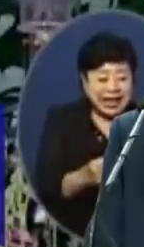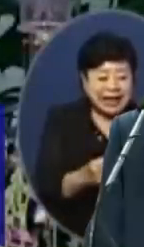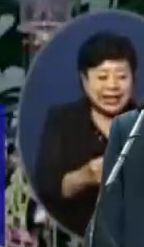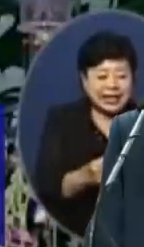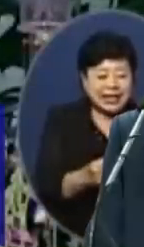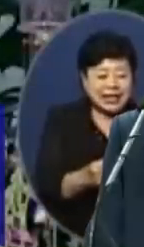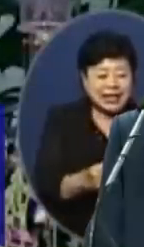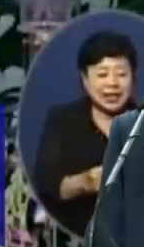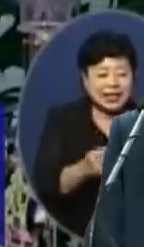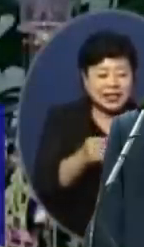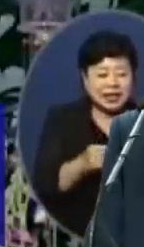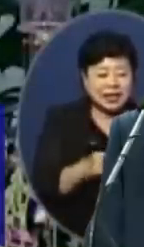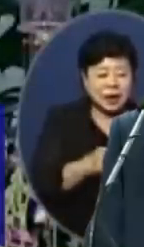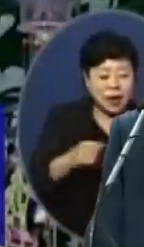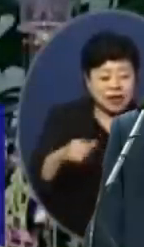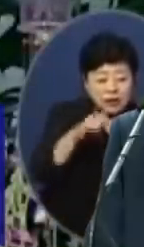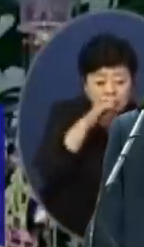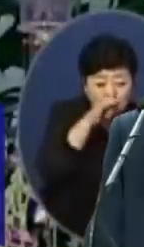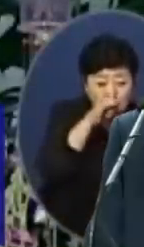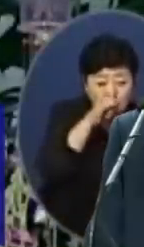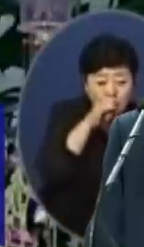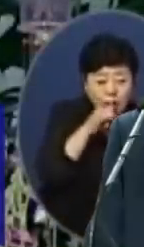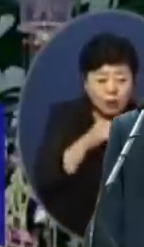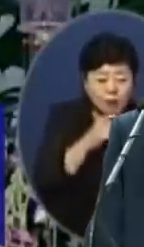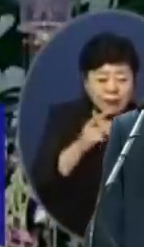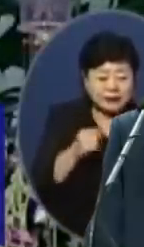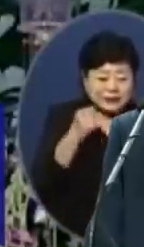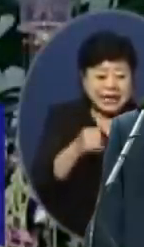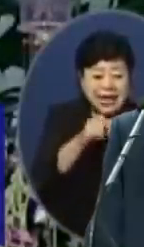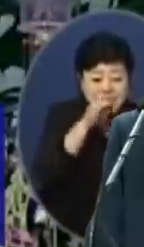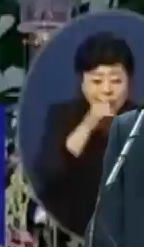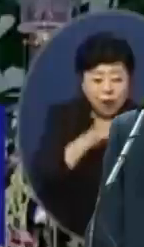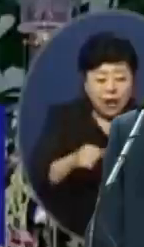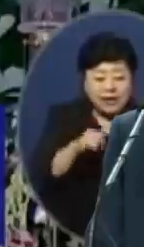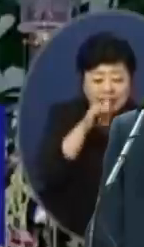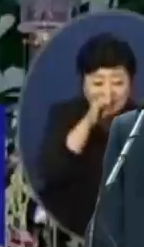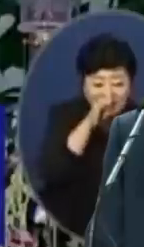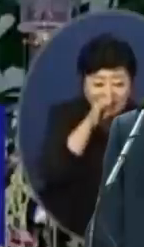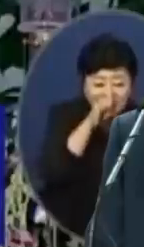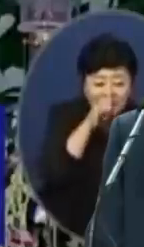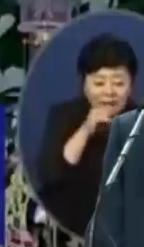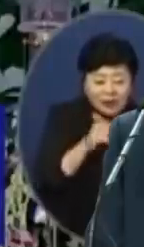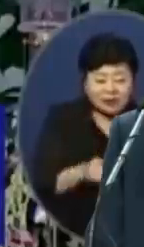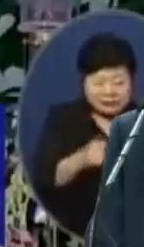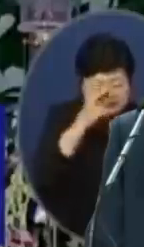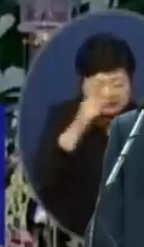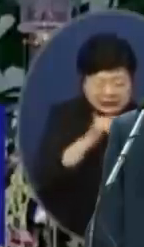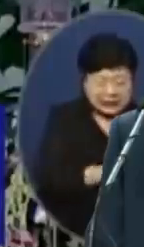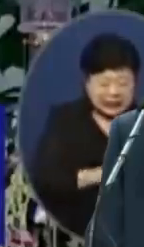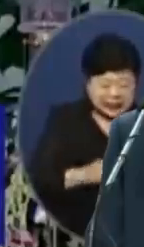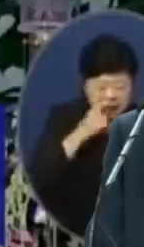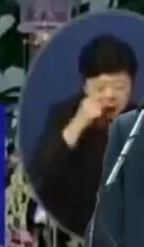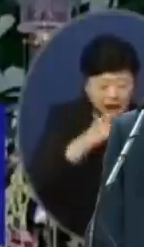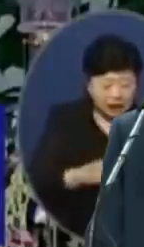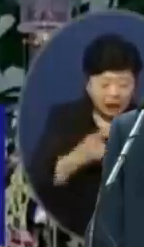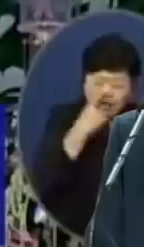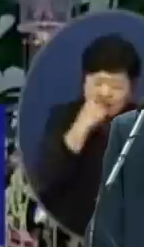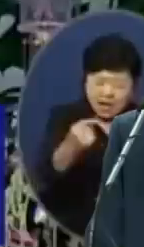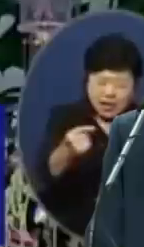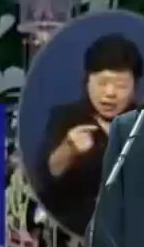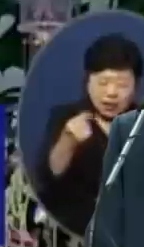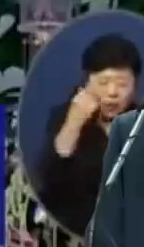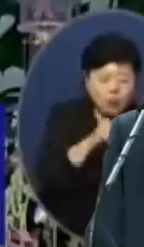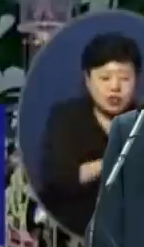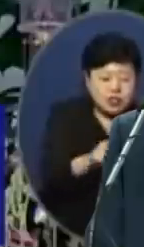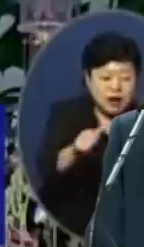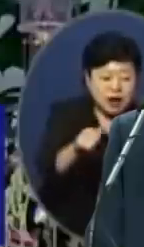있다. 죽은 말씀이 아니라 하나님의 말씀은 살아있고 활력이 있어 좌우의 날선 어떤 검보다 예리하여 혼과 영과